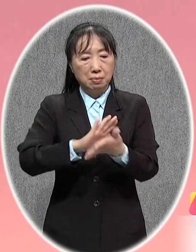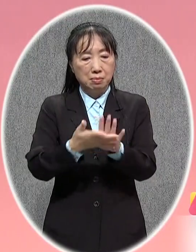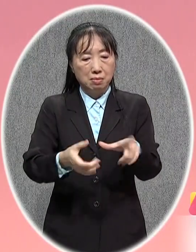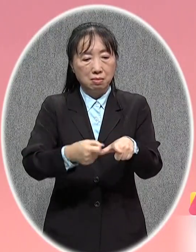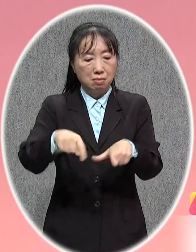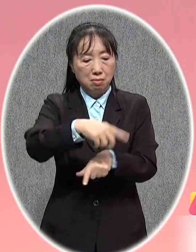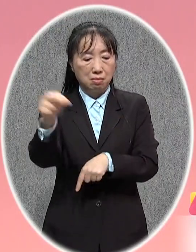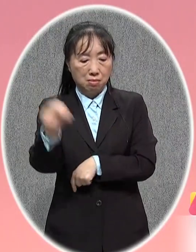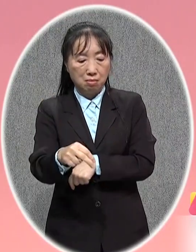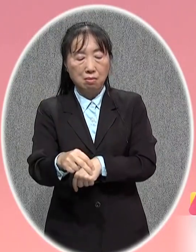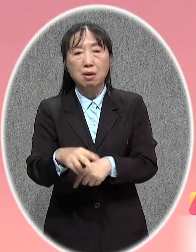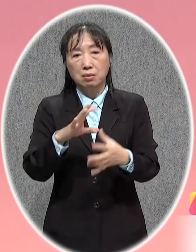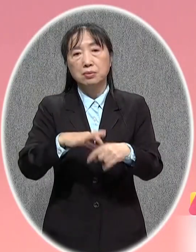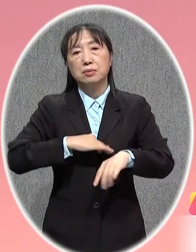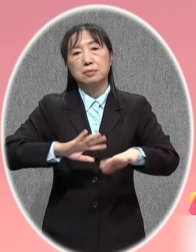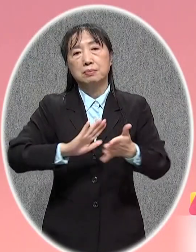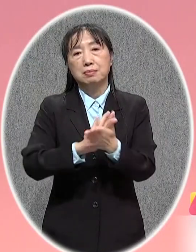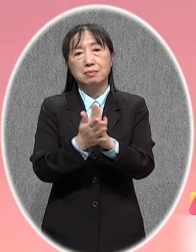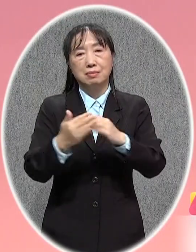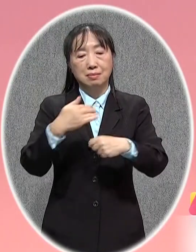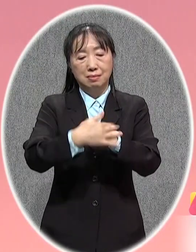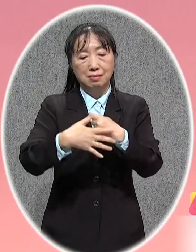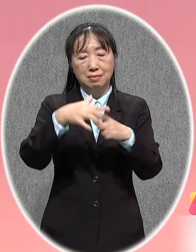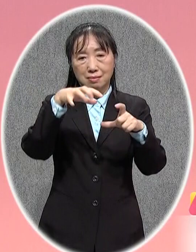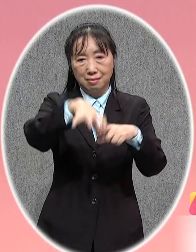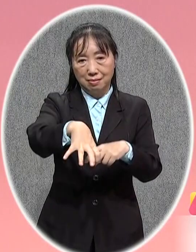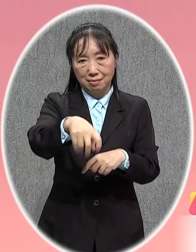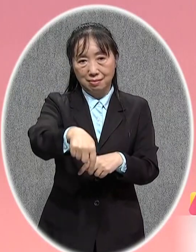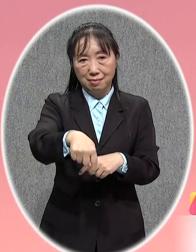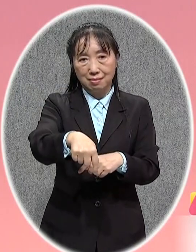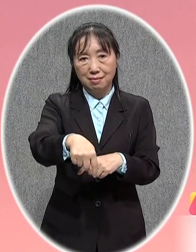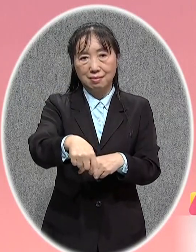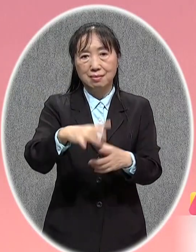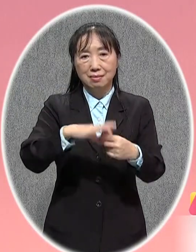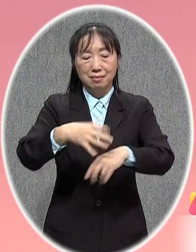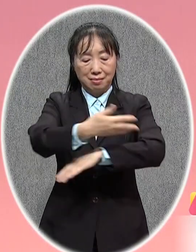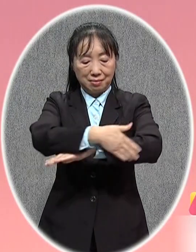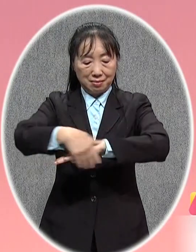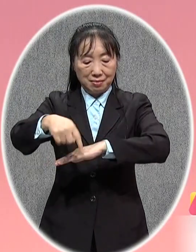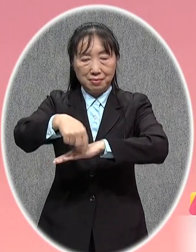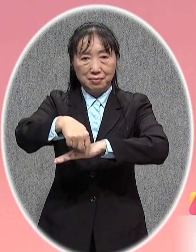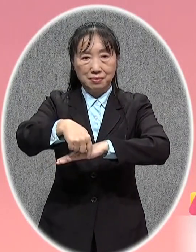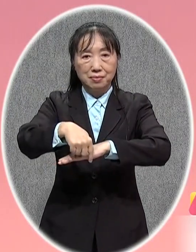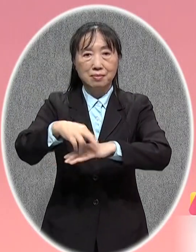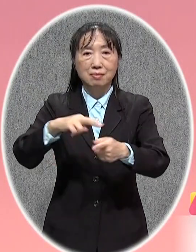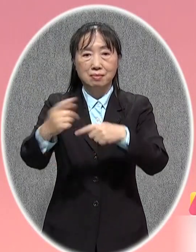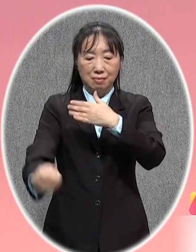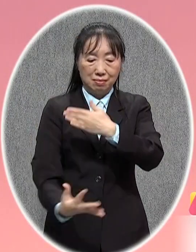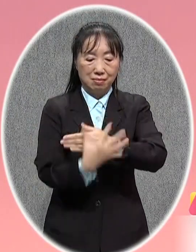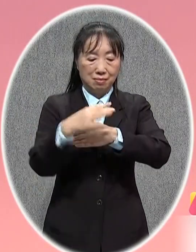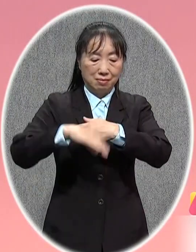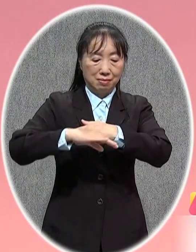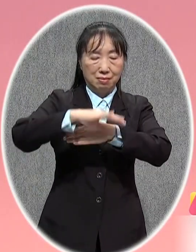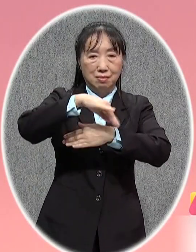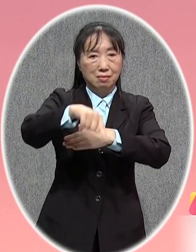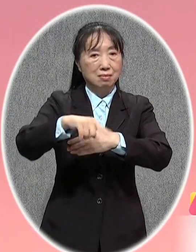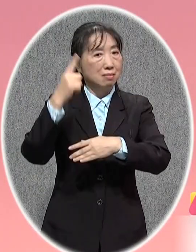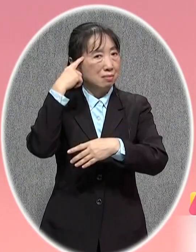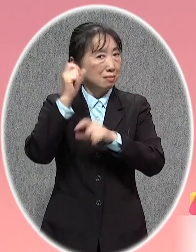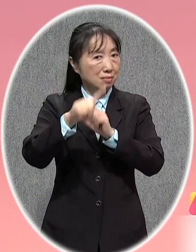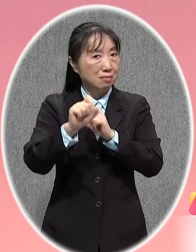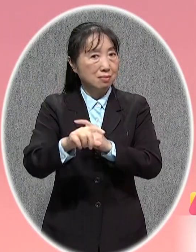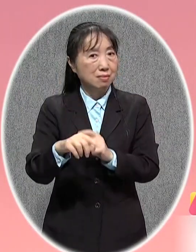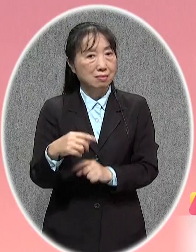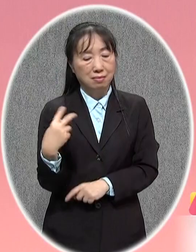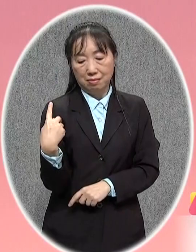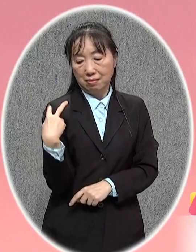体刚讲了，除了它的定义跟一般我们所讲的这个凸体效应的定义完全不一样之外，前